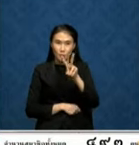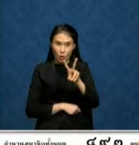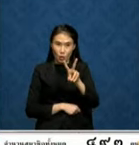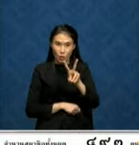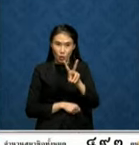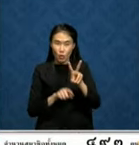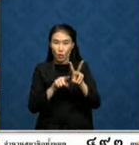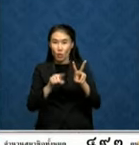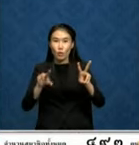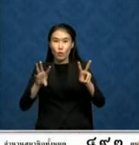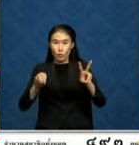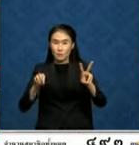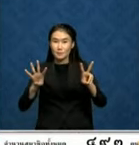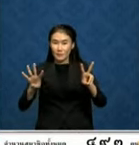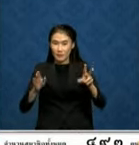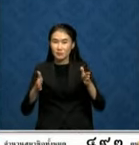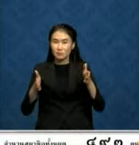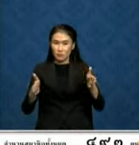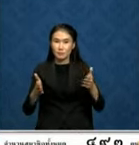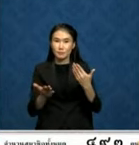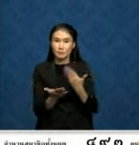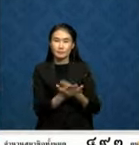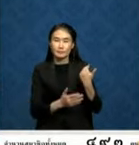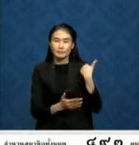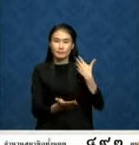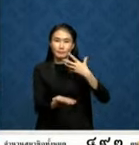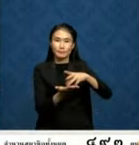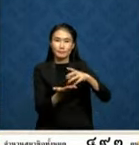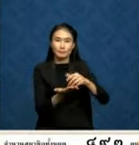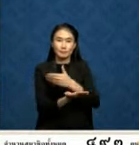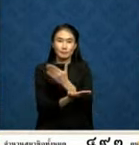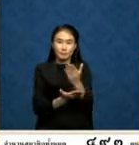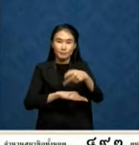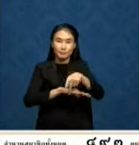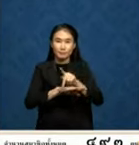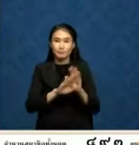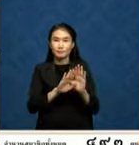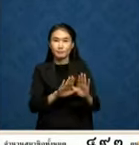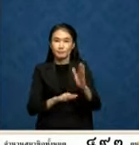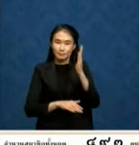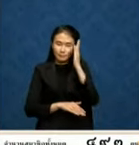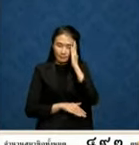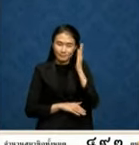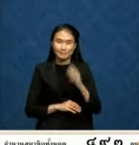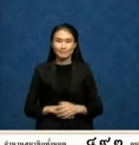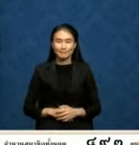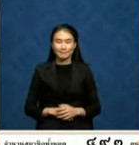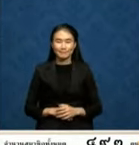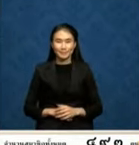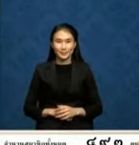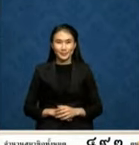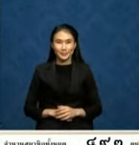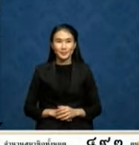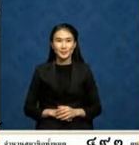ถึง2564ด้วยครับจึงขอกราบเรียนท่านประธานเพื่อโปรดทราบครับ ครับ